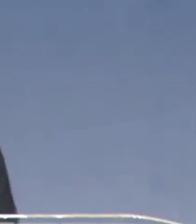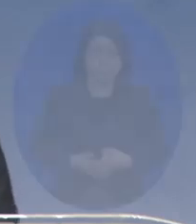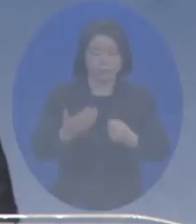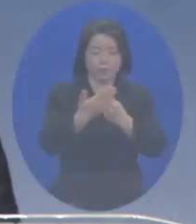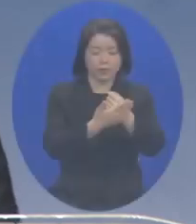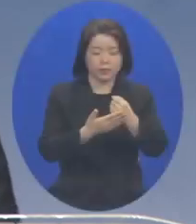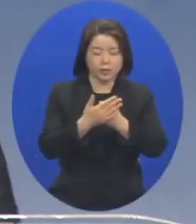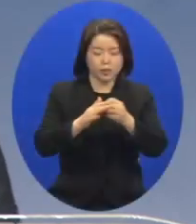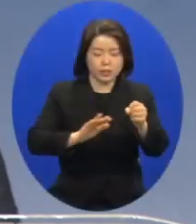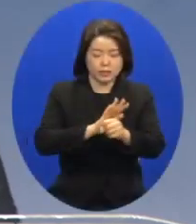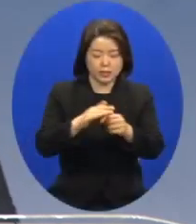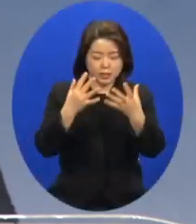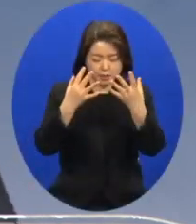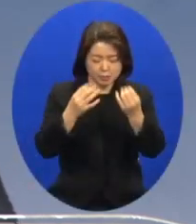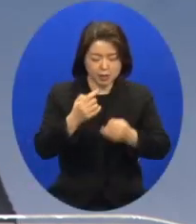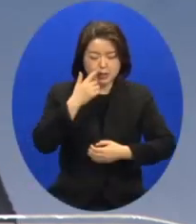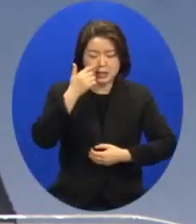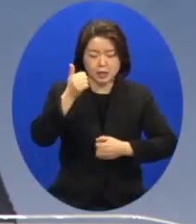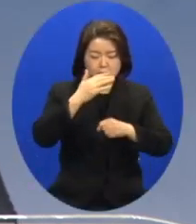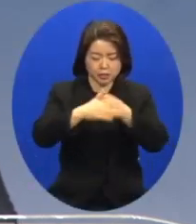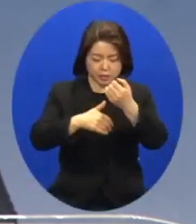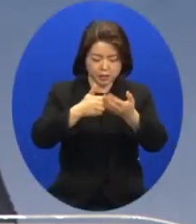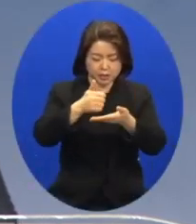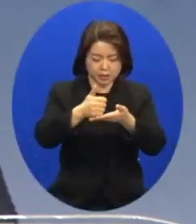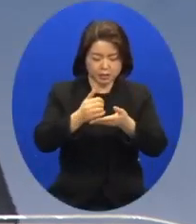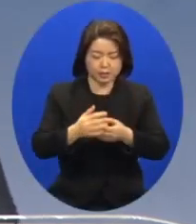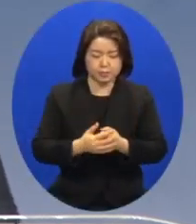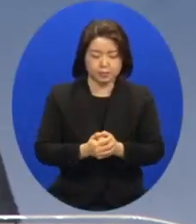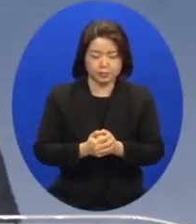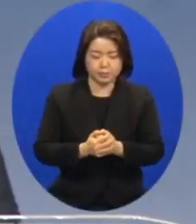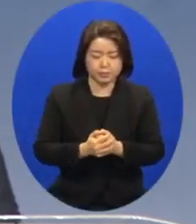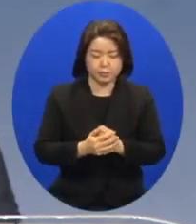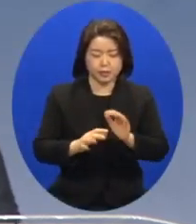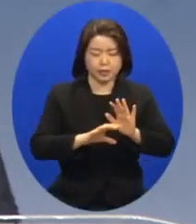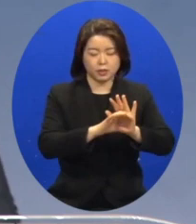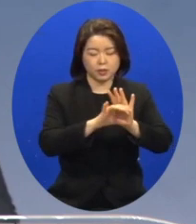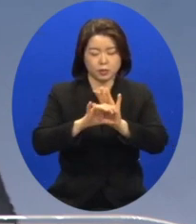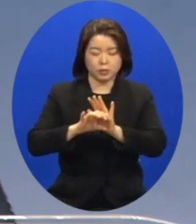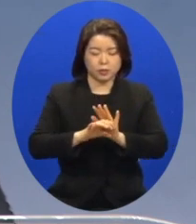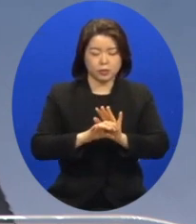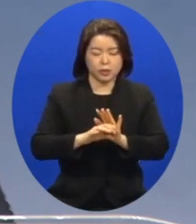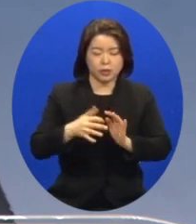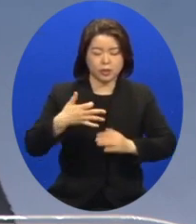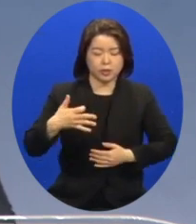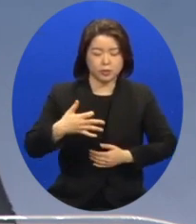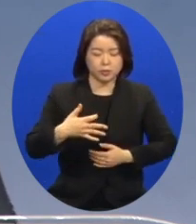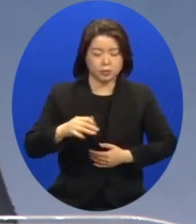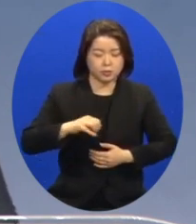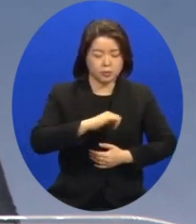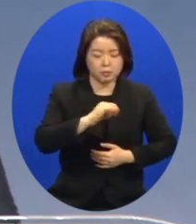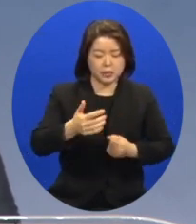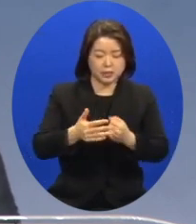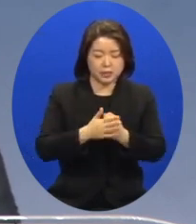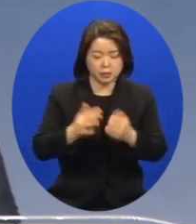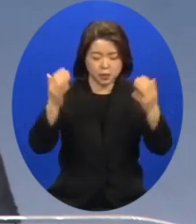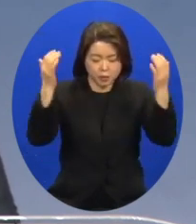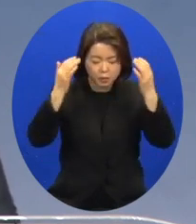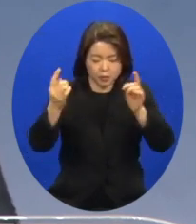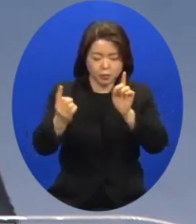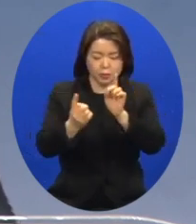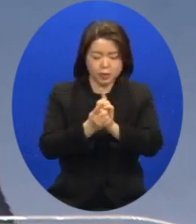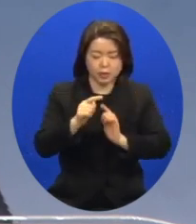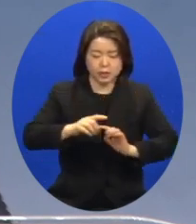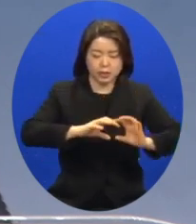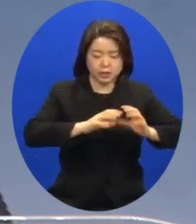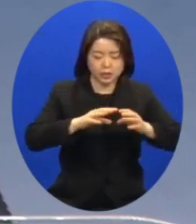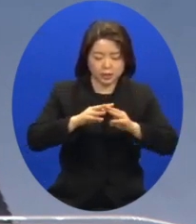은혜와 사랑이 많으신 아버지 하나님, 코로나19 바이러스로 인해 고통당하는 이 나라, 이